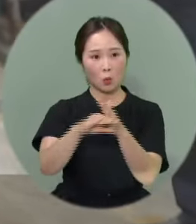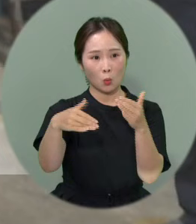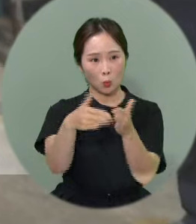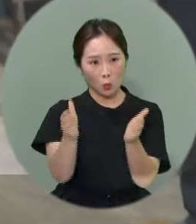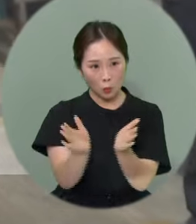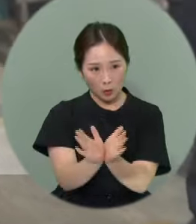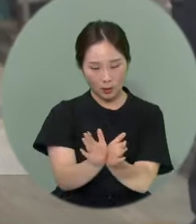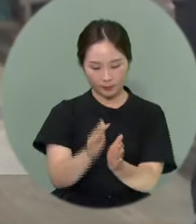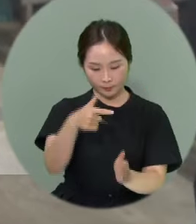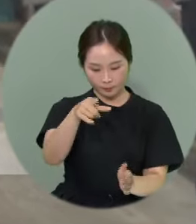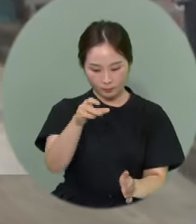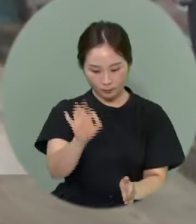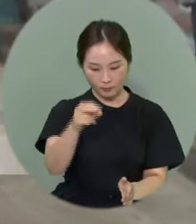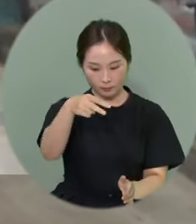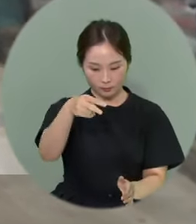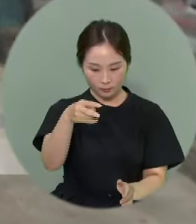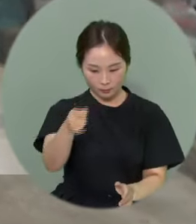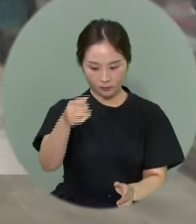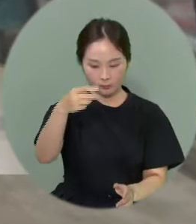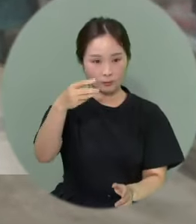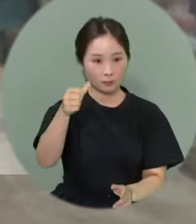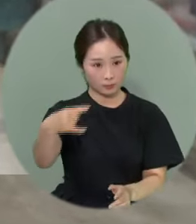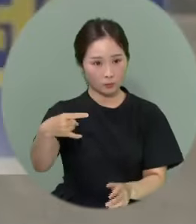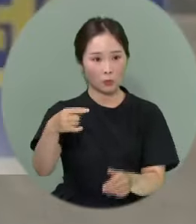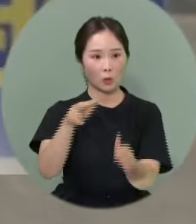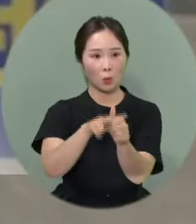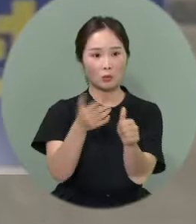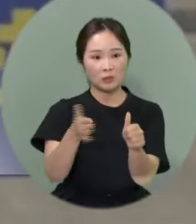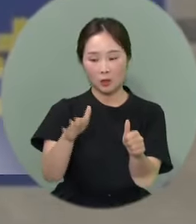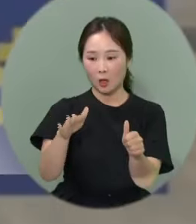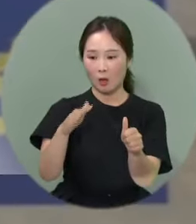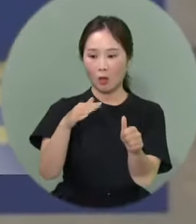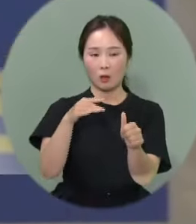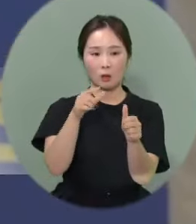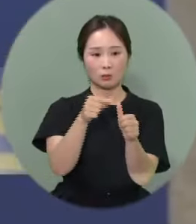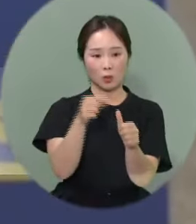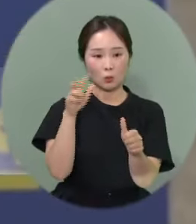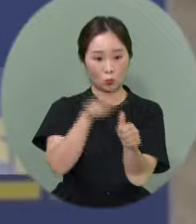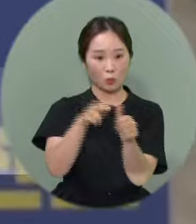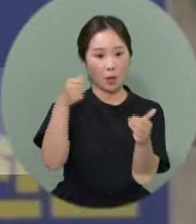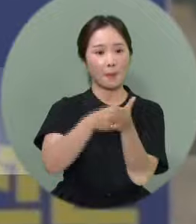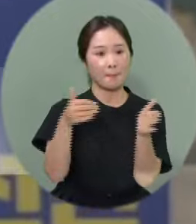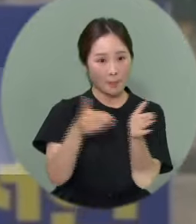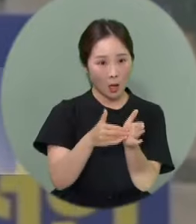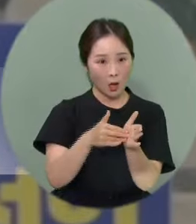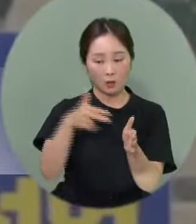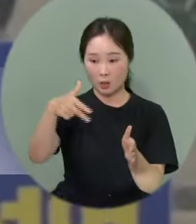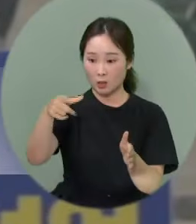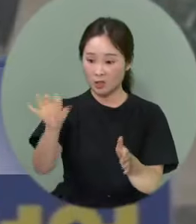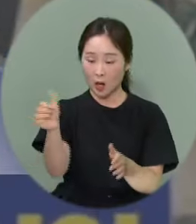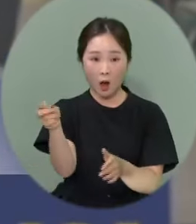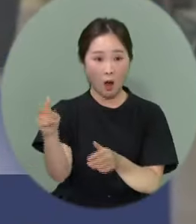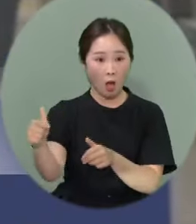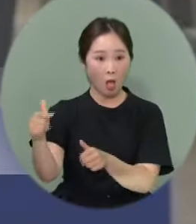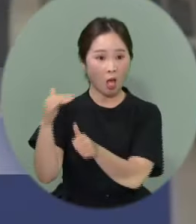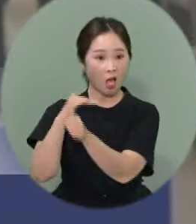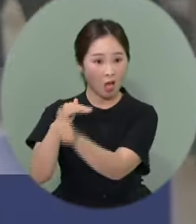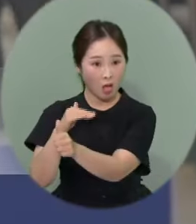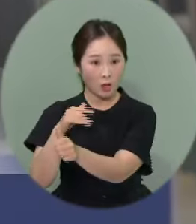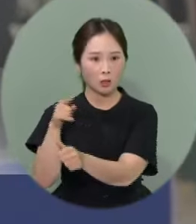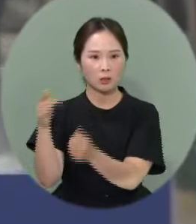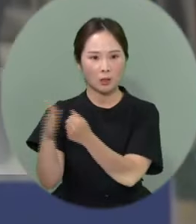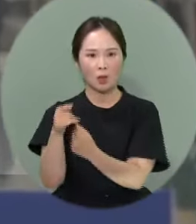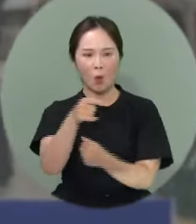최종후보자로 선정했는데 경성 과정에서 사퇴한 장연 후보가 중앙당에 의해 사퇴 당했고 특정인 밀어주기